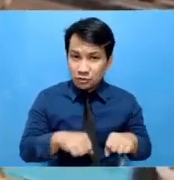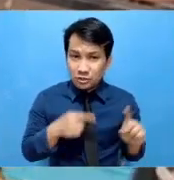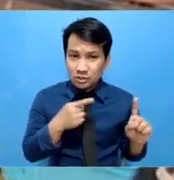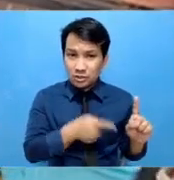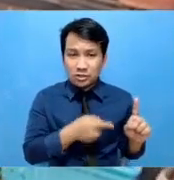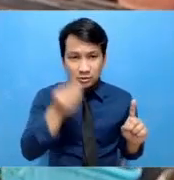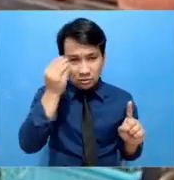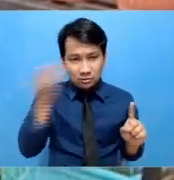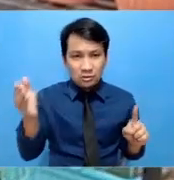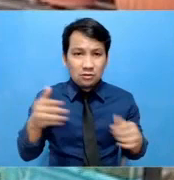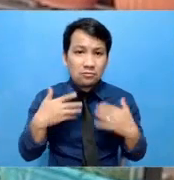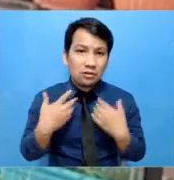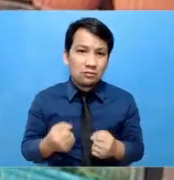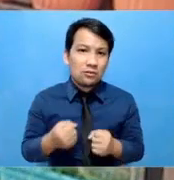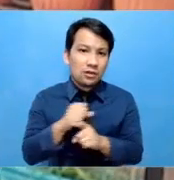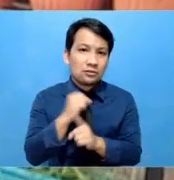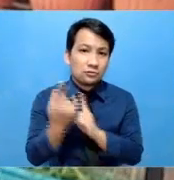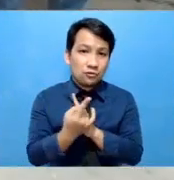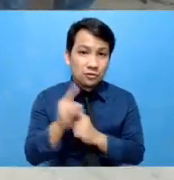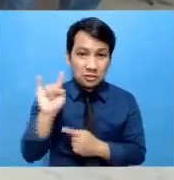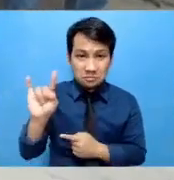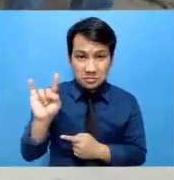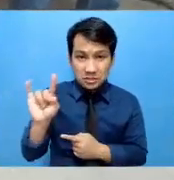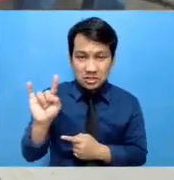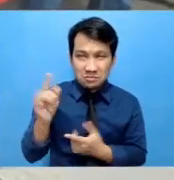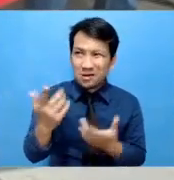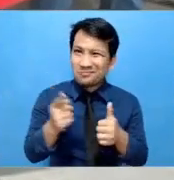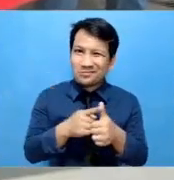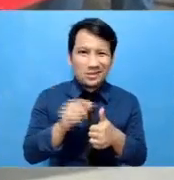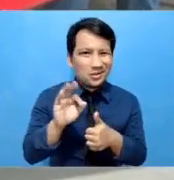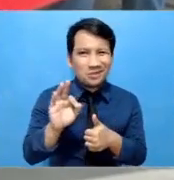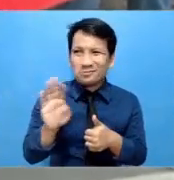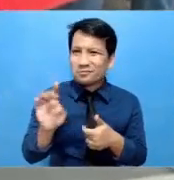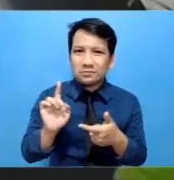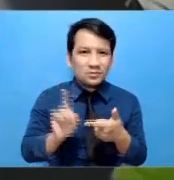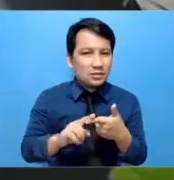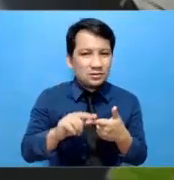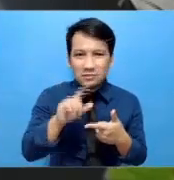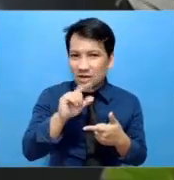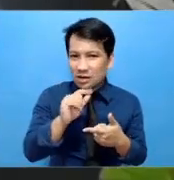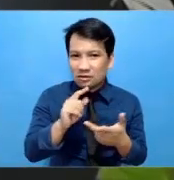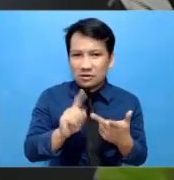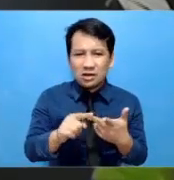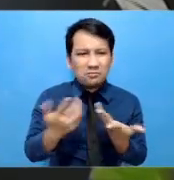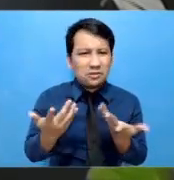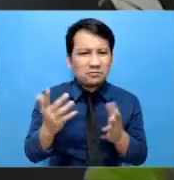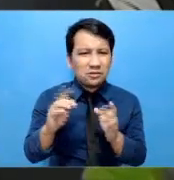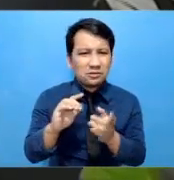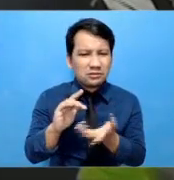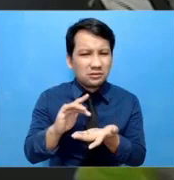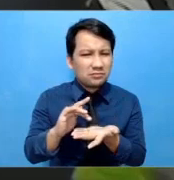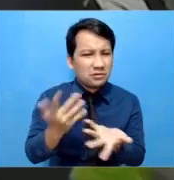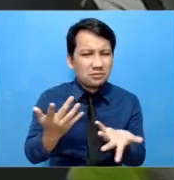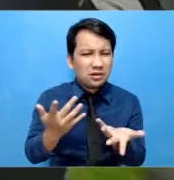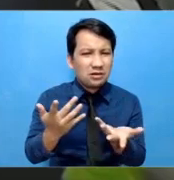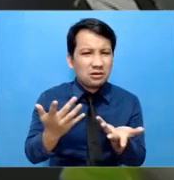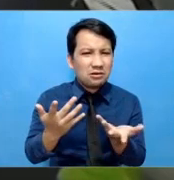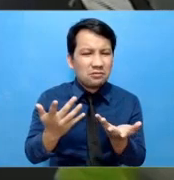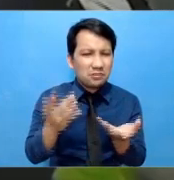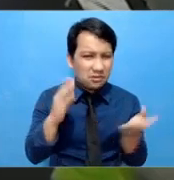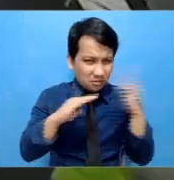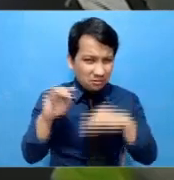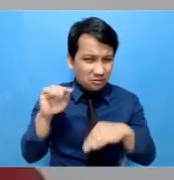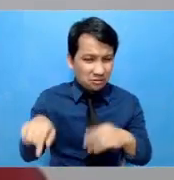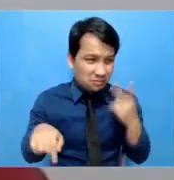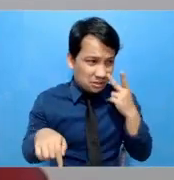ang pagpapalakas ng social media presence. Pero may kaakibat din itong disadvantage. Pero alam mo ang problema dyan, nakikita